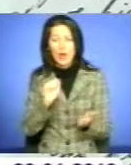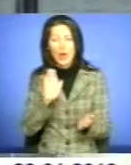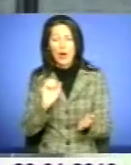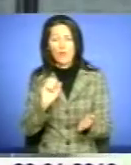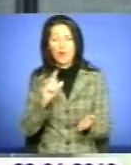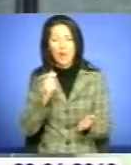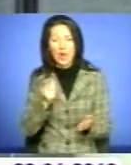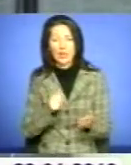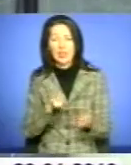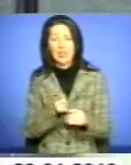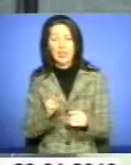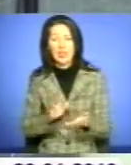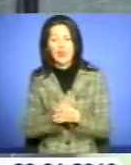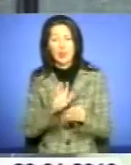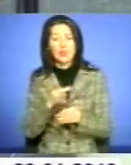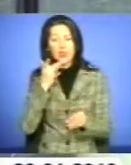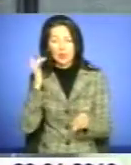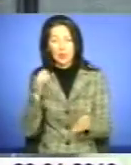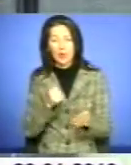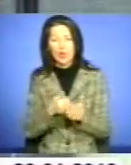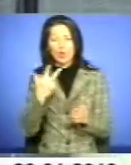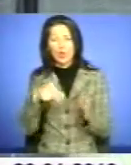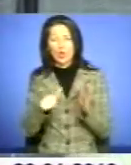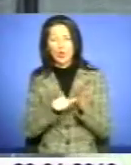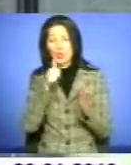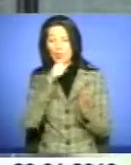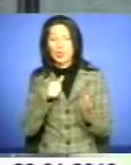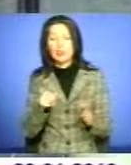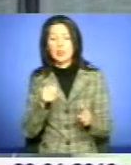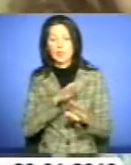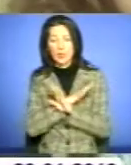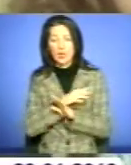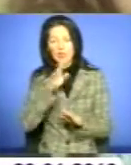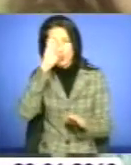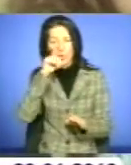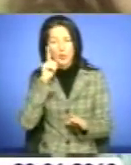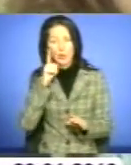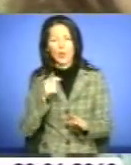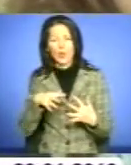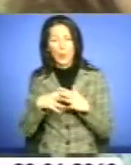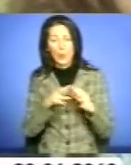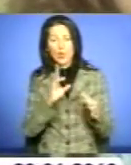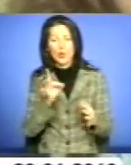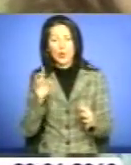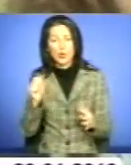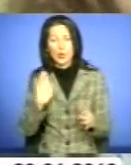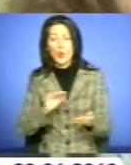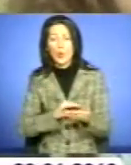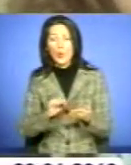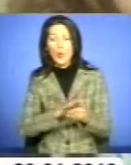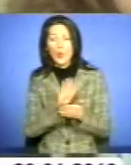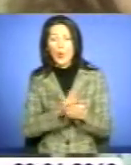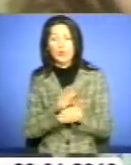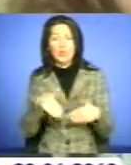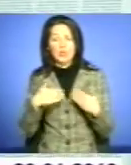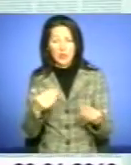до 36-ї річниці героїчної смерті українських юнаків в бою під Крутами, було опубліковане звернення Спілки української молоді, а також